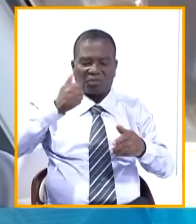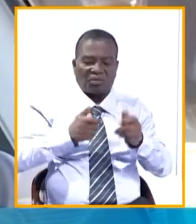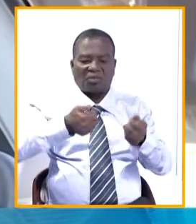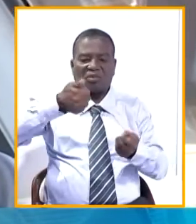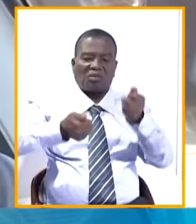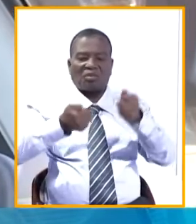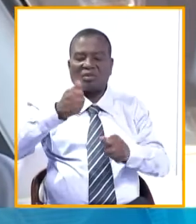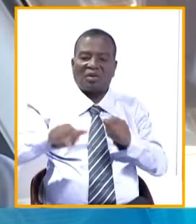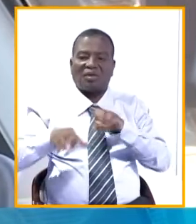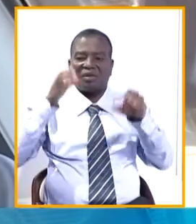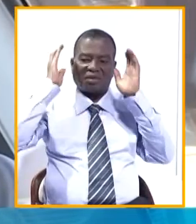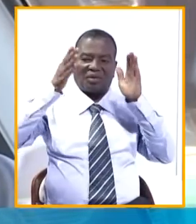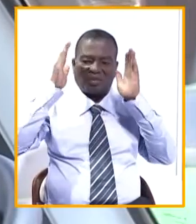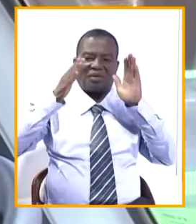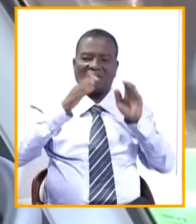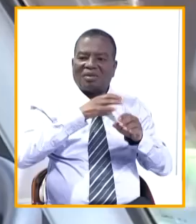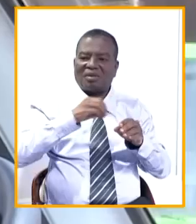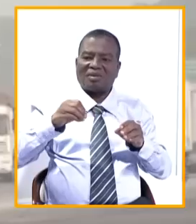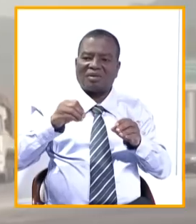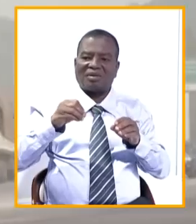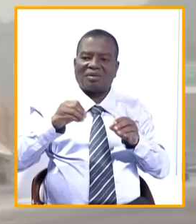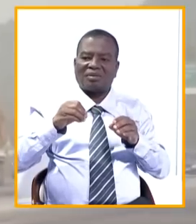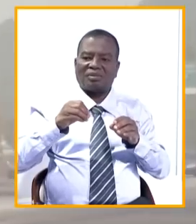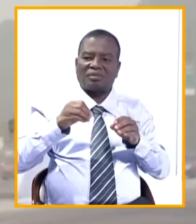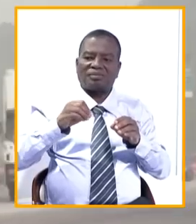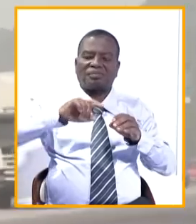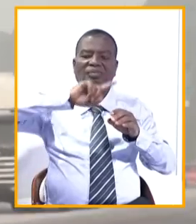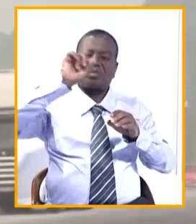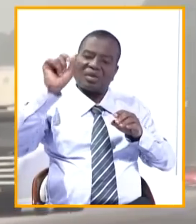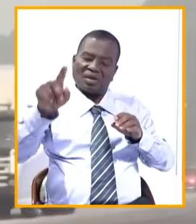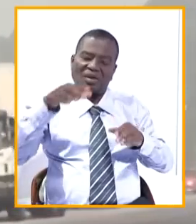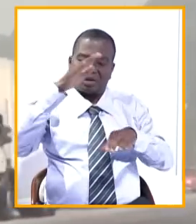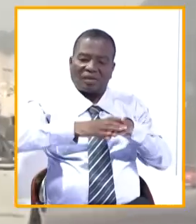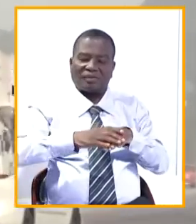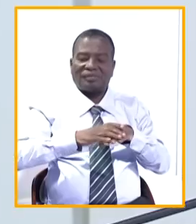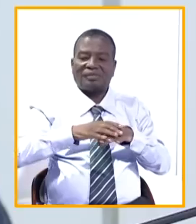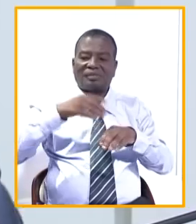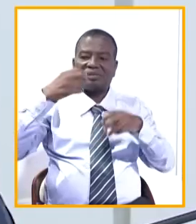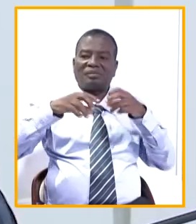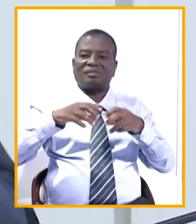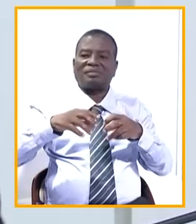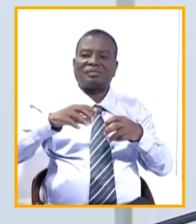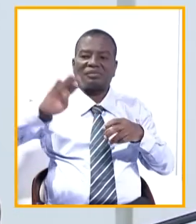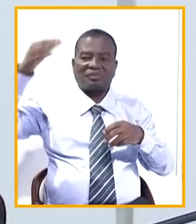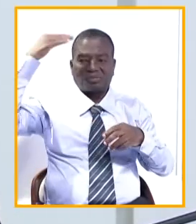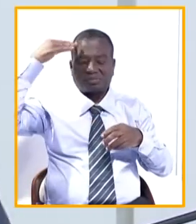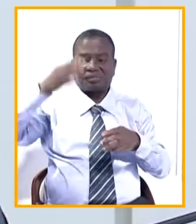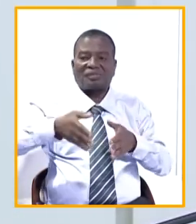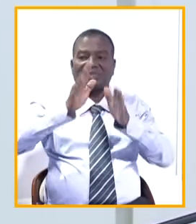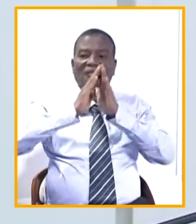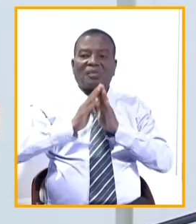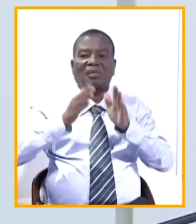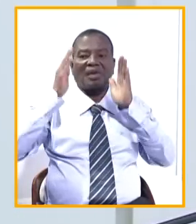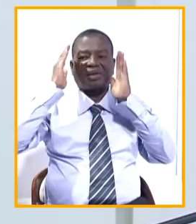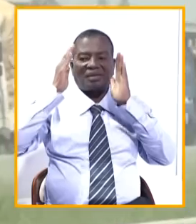de pouvoir faire attention, de pouvoir plus respecter le code de la route. Interrogé sur la question, Amadou Koné, le ministre des Transports, demande de la